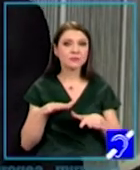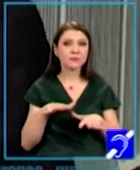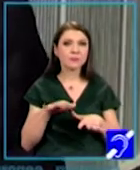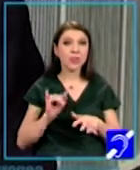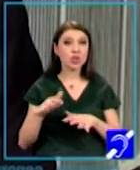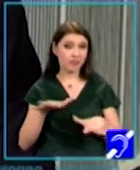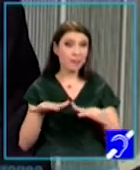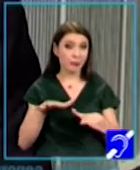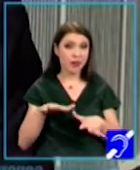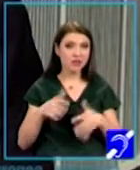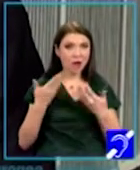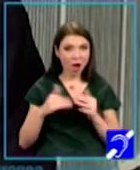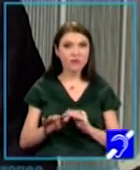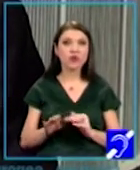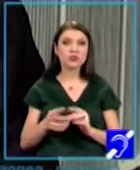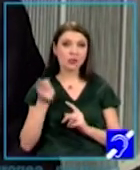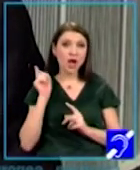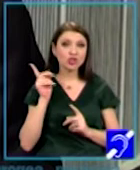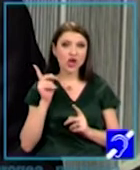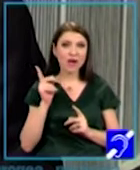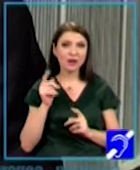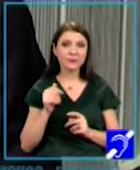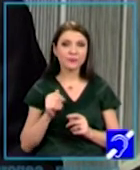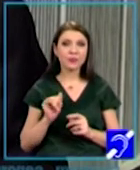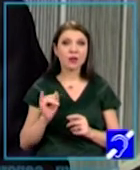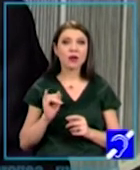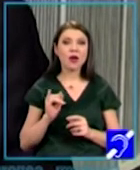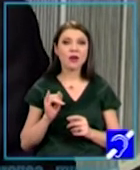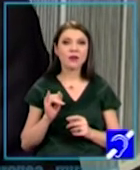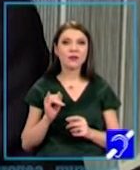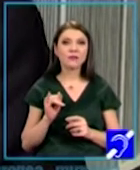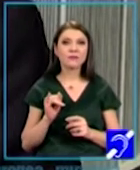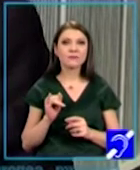Și vibrația a fost aceea care,